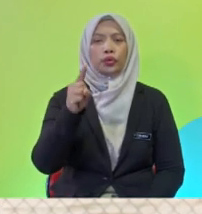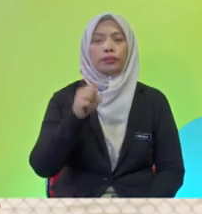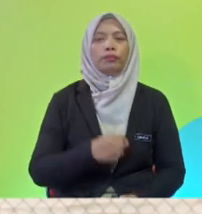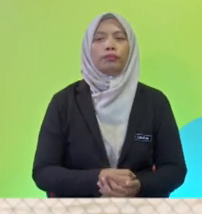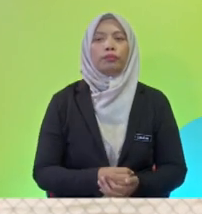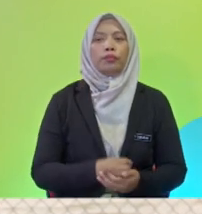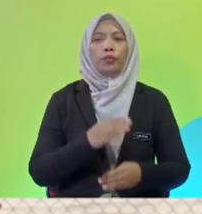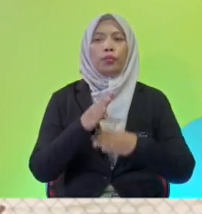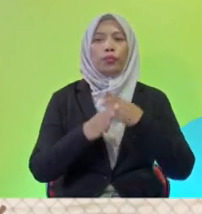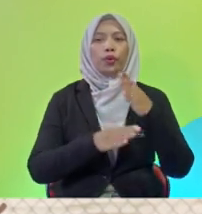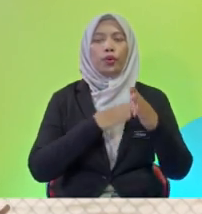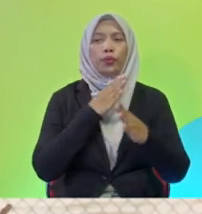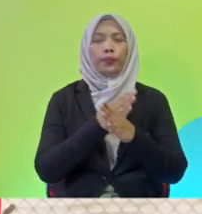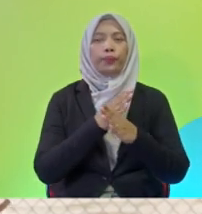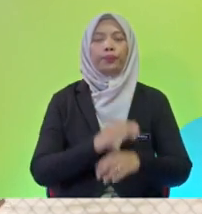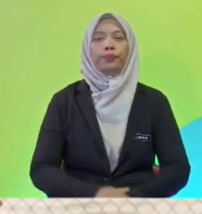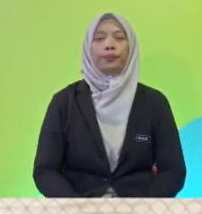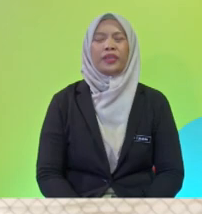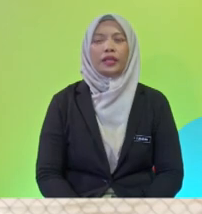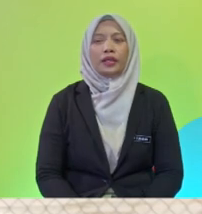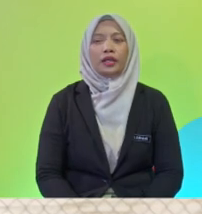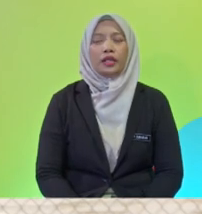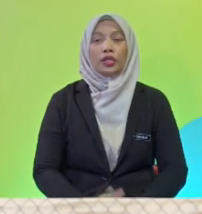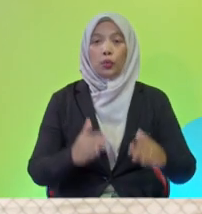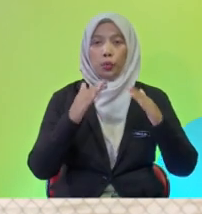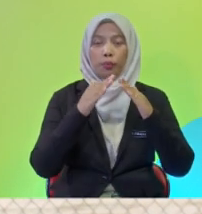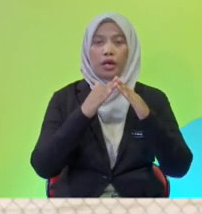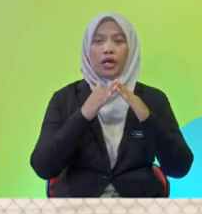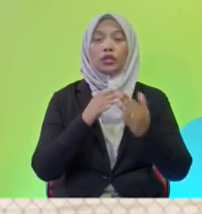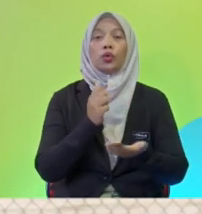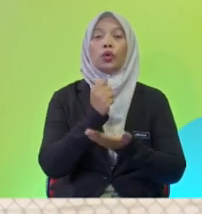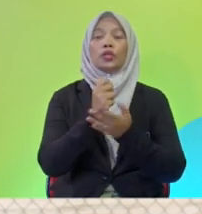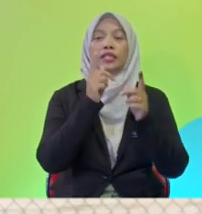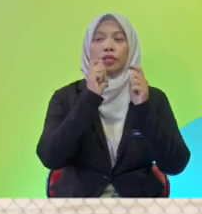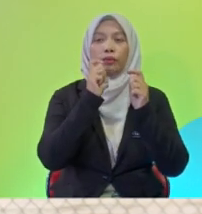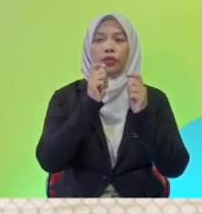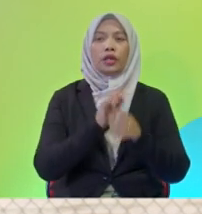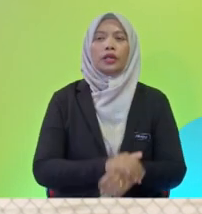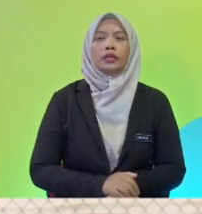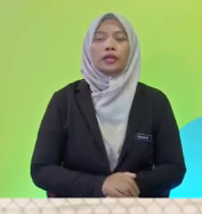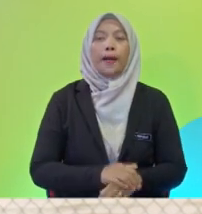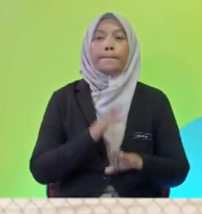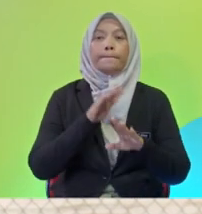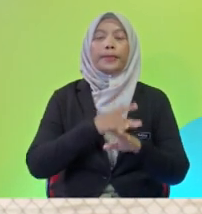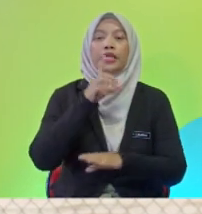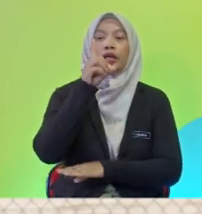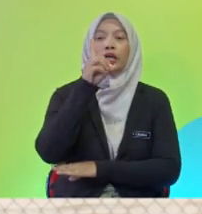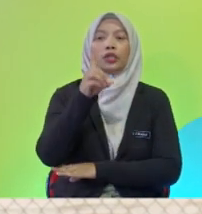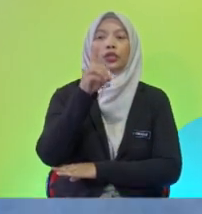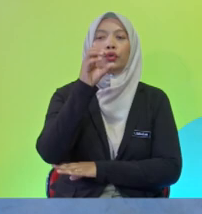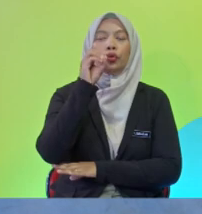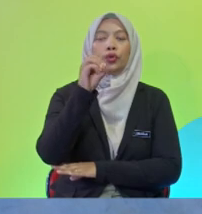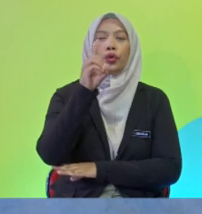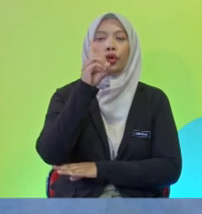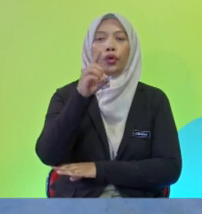apa? Dodgeball. Dodgeball cikgu. Okey. Jadi saya nak betulkan murid-murid di rumah juga tolong sebut perkataan yang betul-betul. Kita panggil